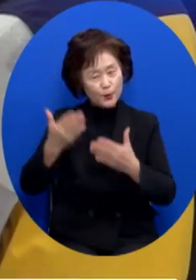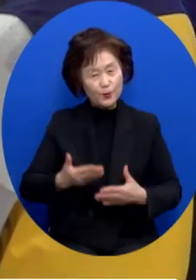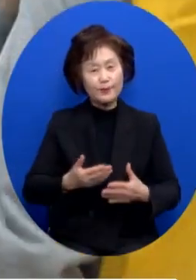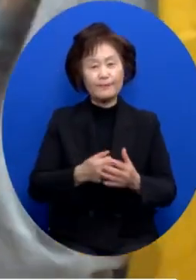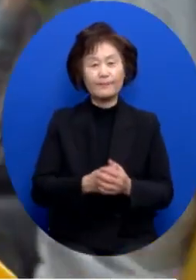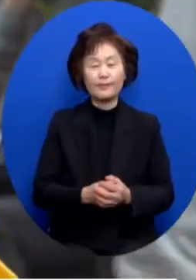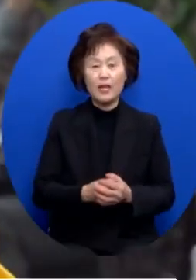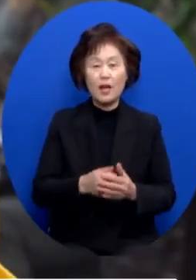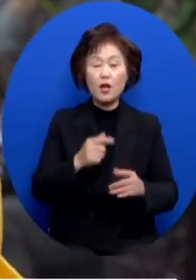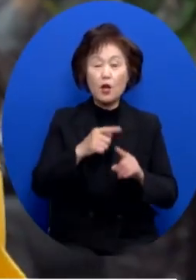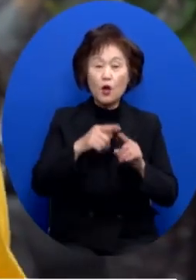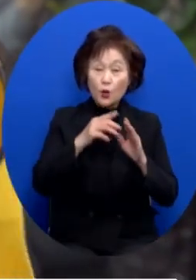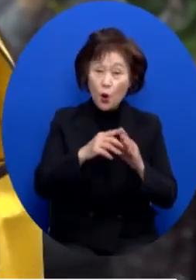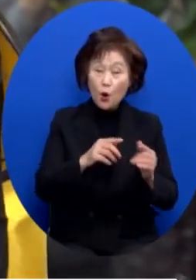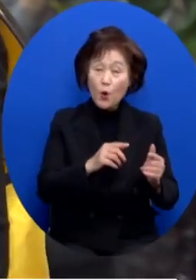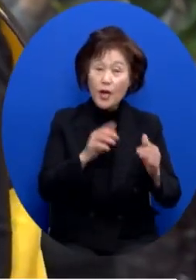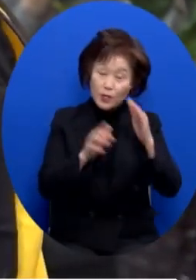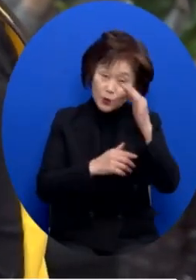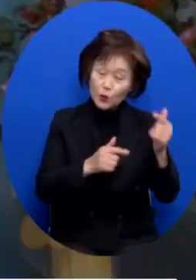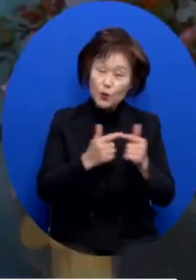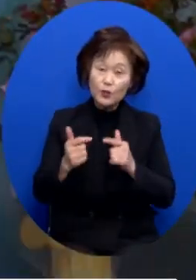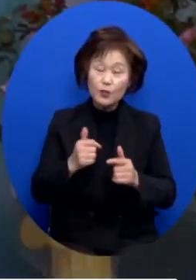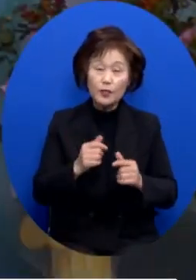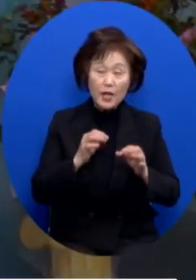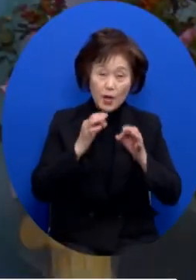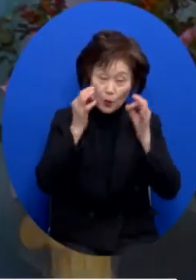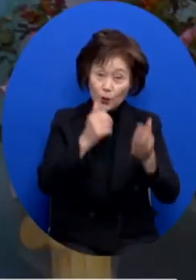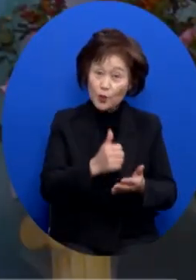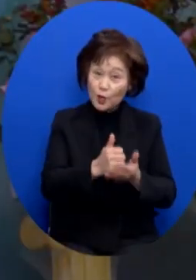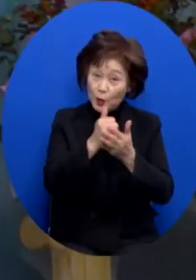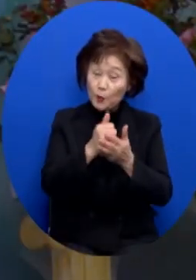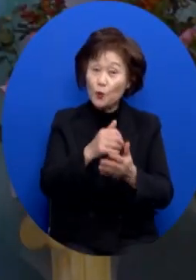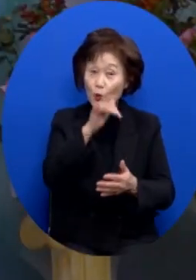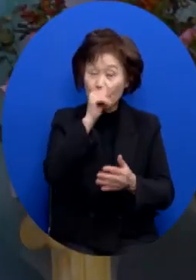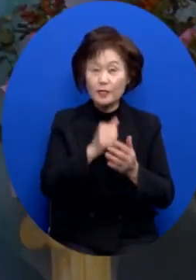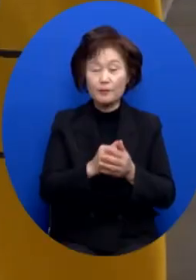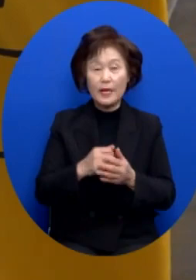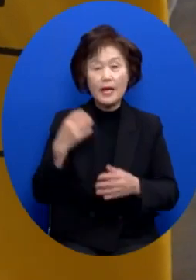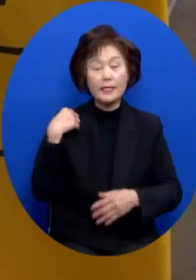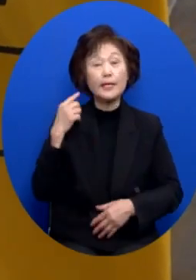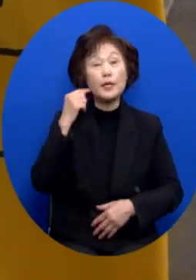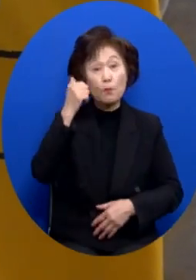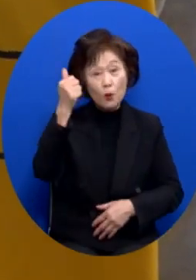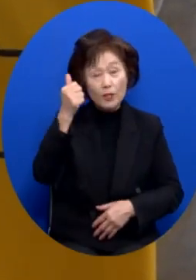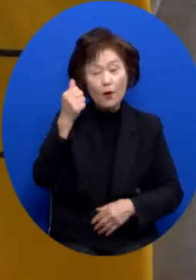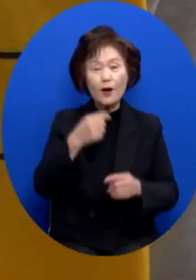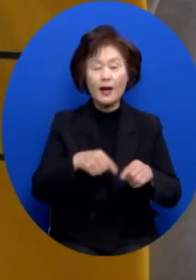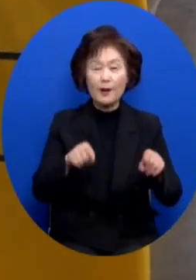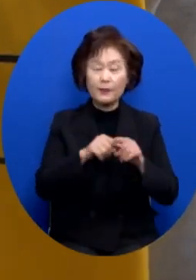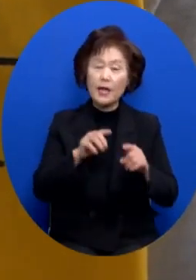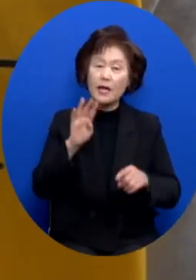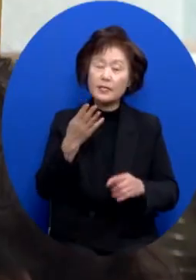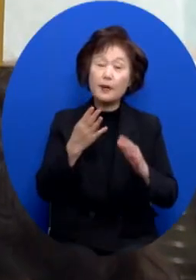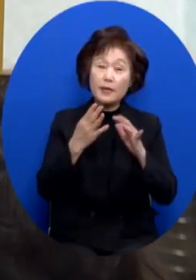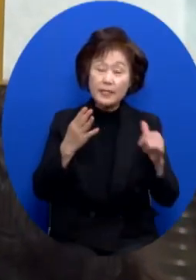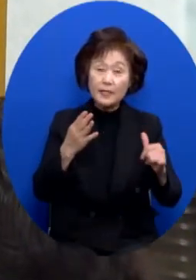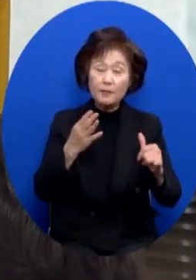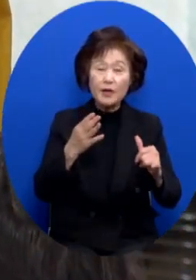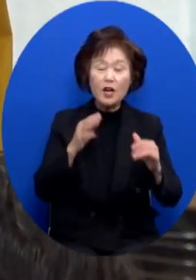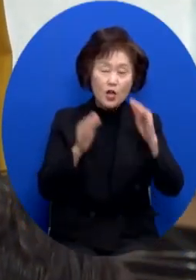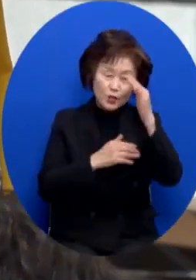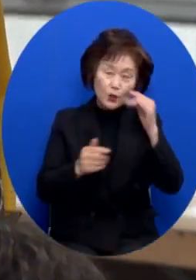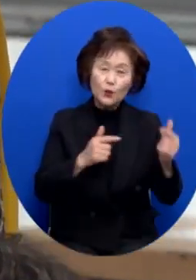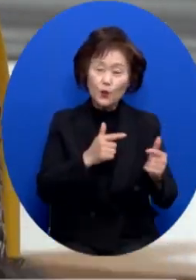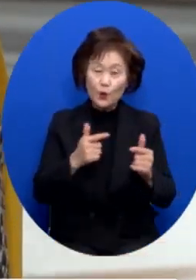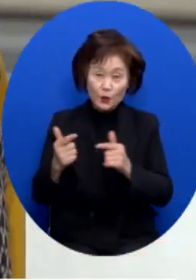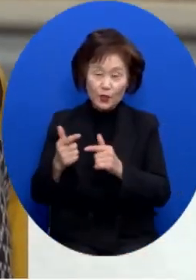교회의 섬김과 노력도 돋보였습니다. 캠프의 주 강사로 나선 백용현 담임 목사는 물론 400여 명의 한빛교회 성도들은